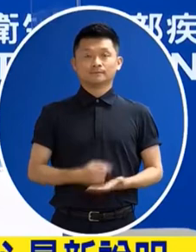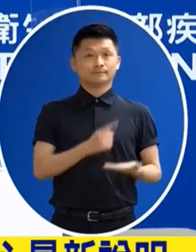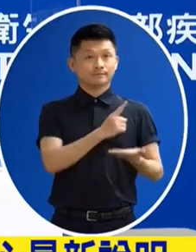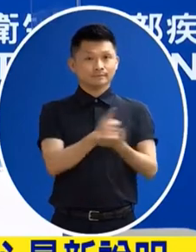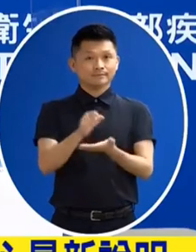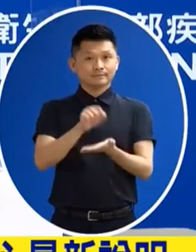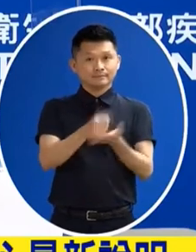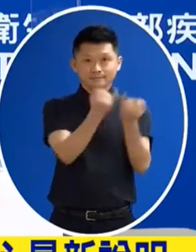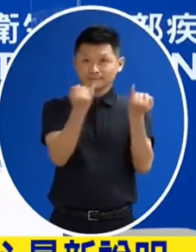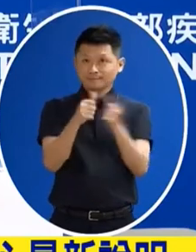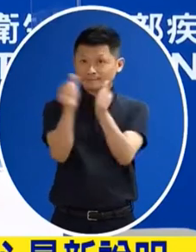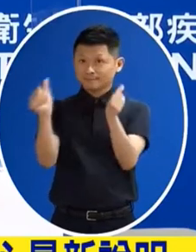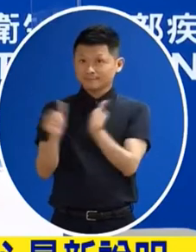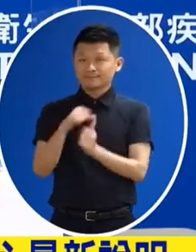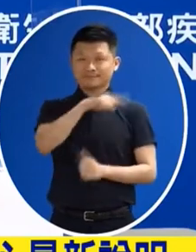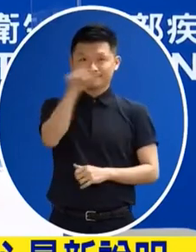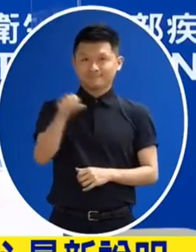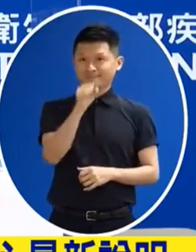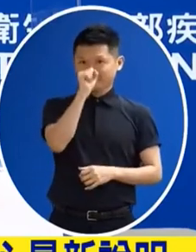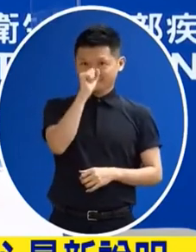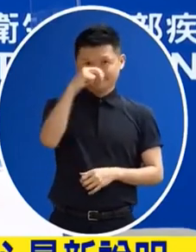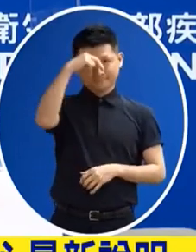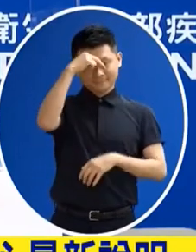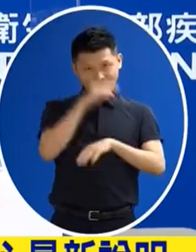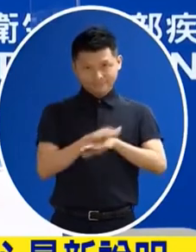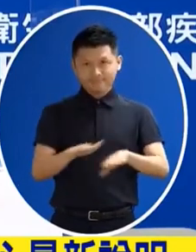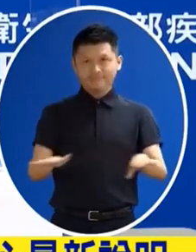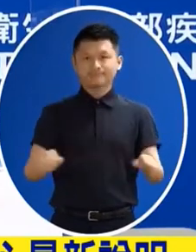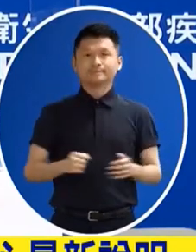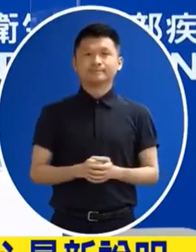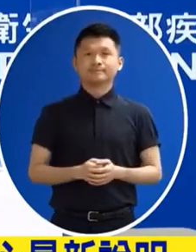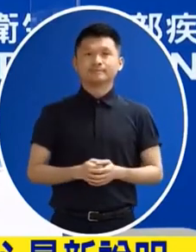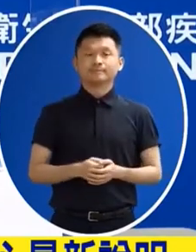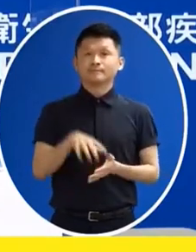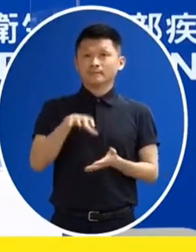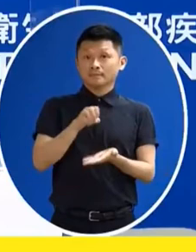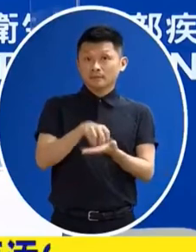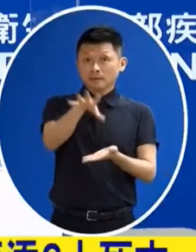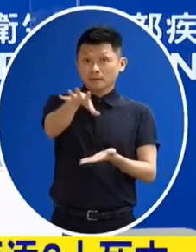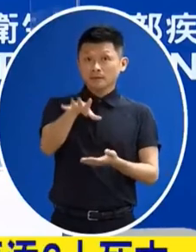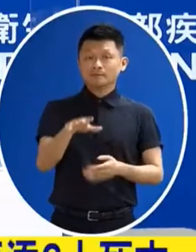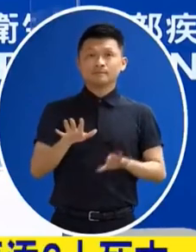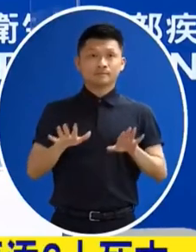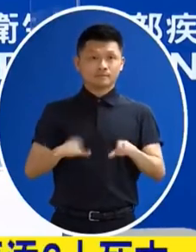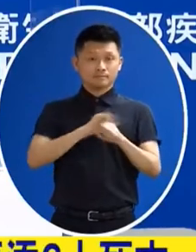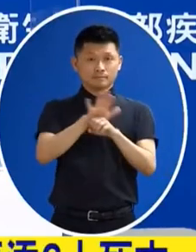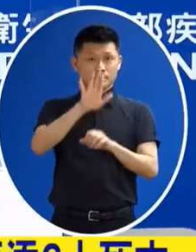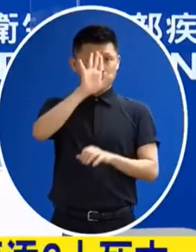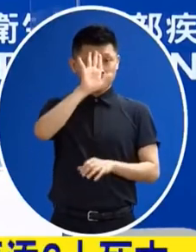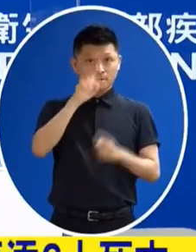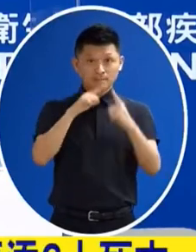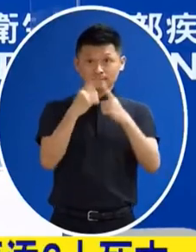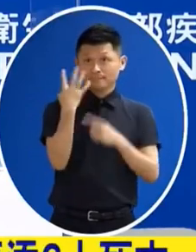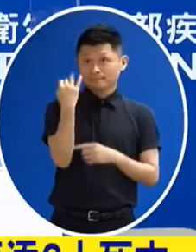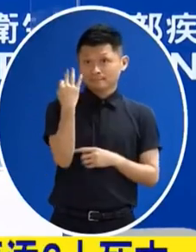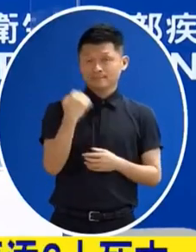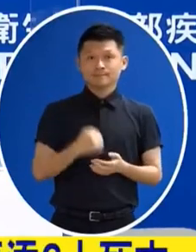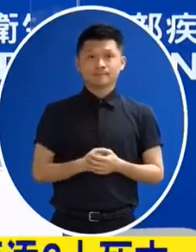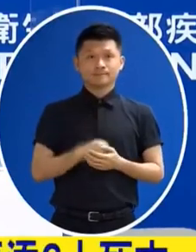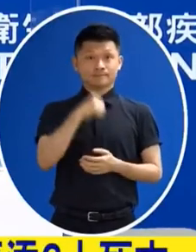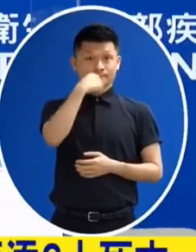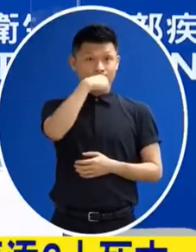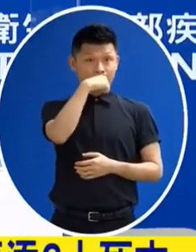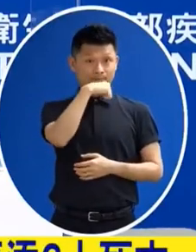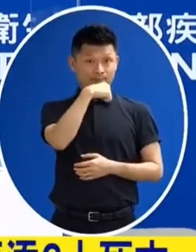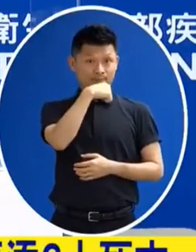好，各位记者女士先生大家好，大家午安。那首先跟大家报告我们今天的确定的病例，那本